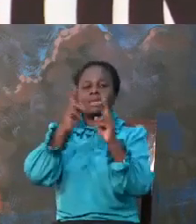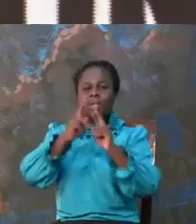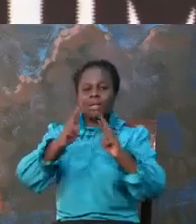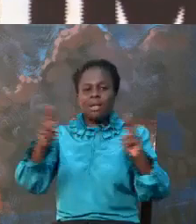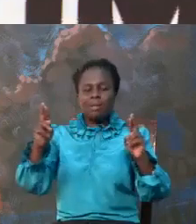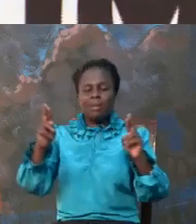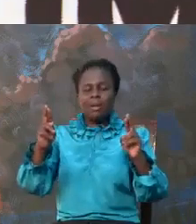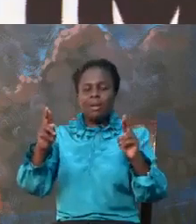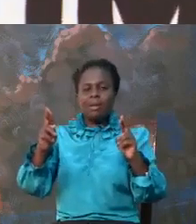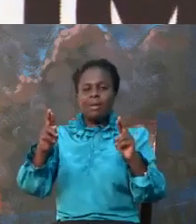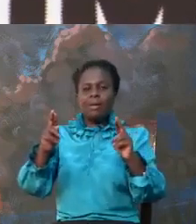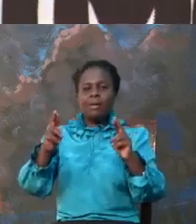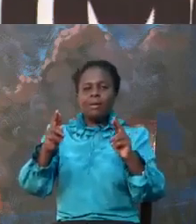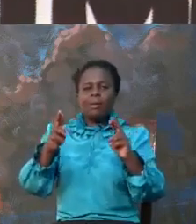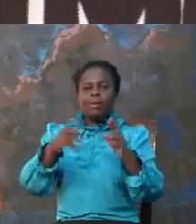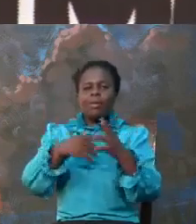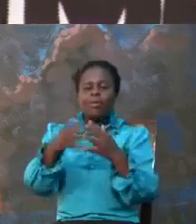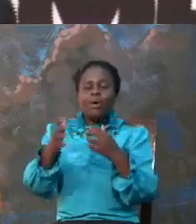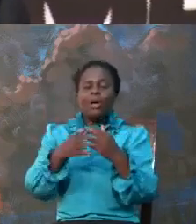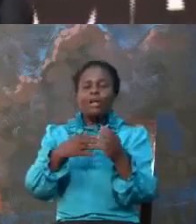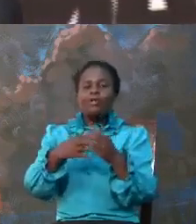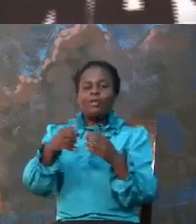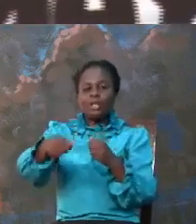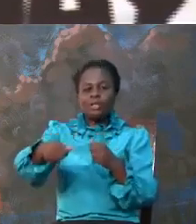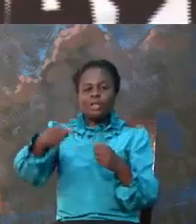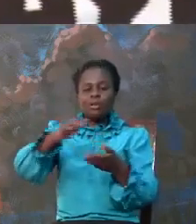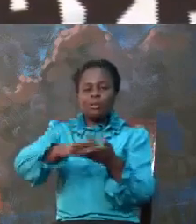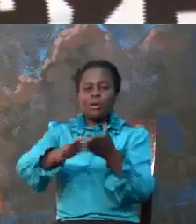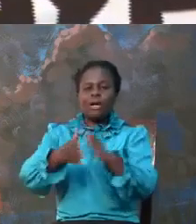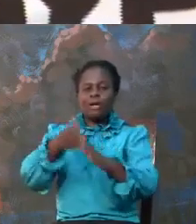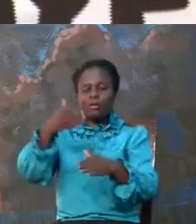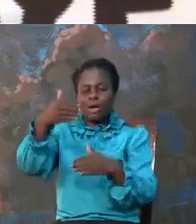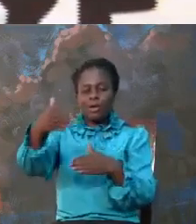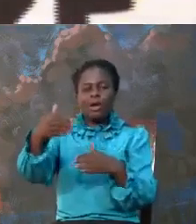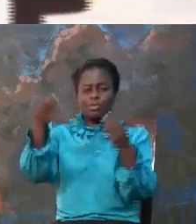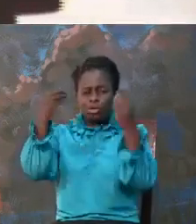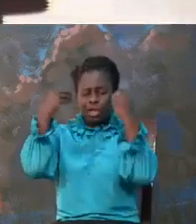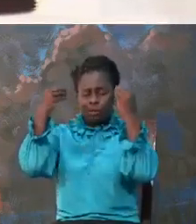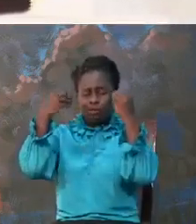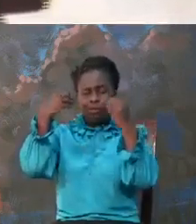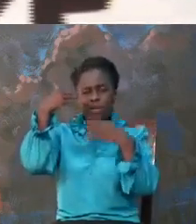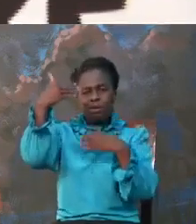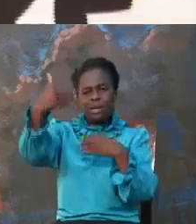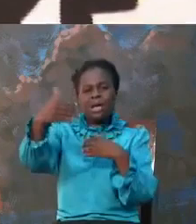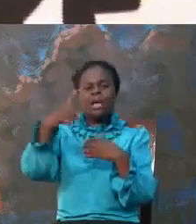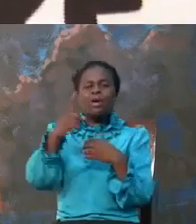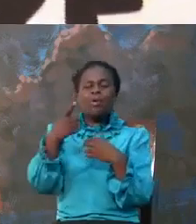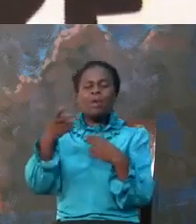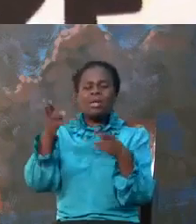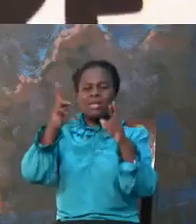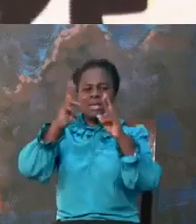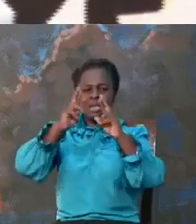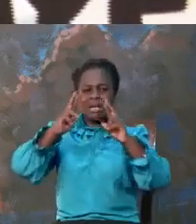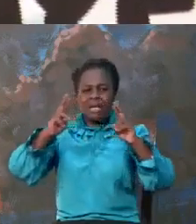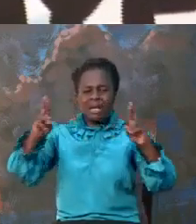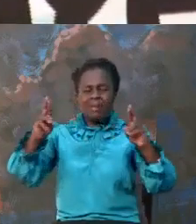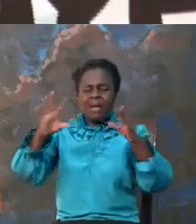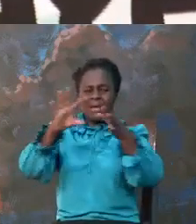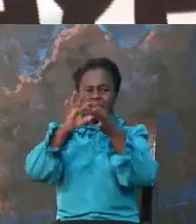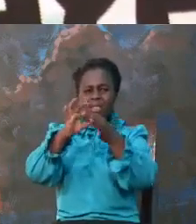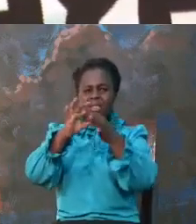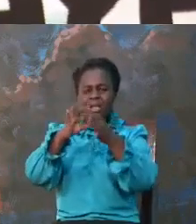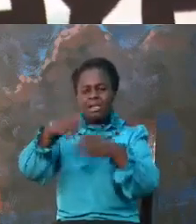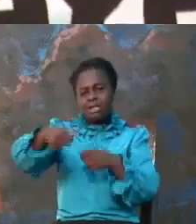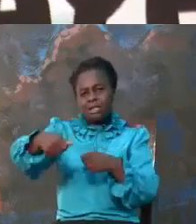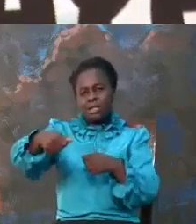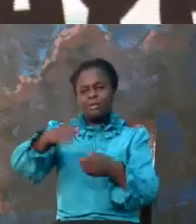sanduku la agano? Iweke kwanza hiyo, tutakuja kuona baadaye kwa nini rehema ishikane na sanduku la agano. Iweke tu